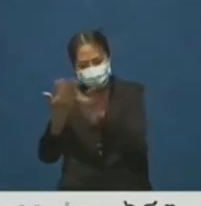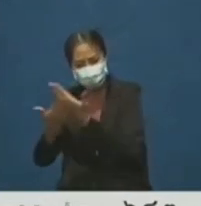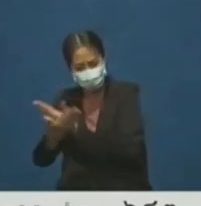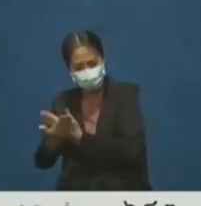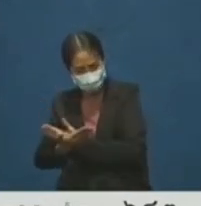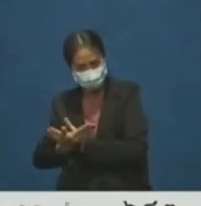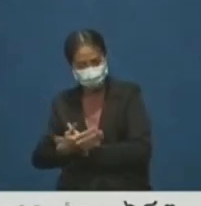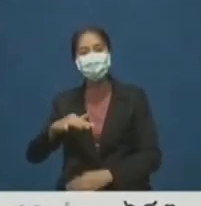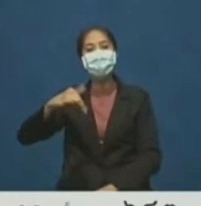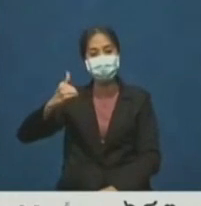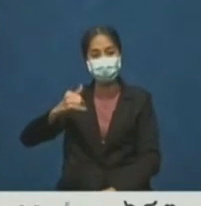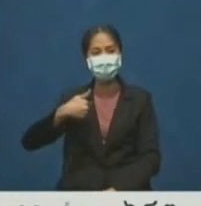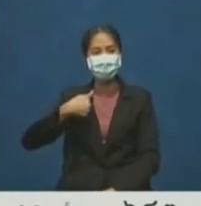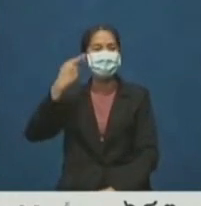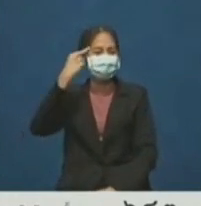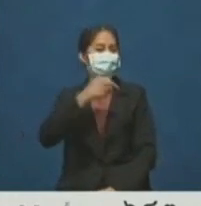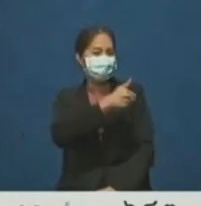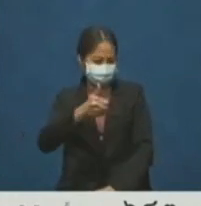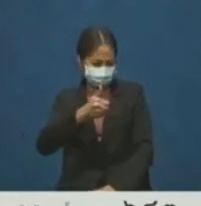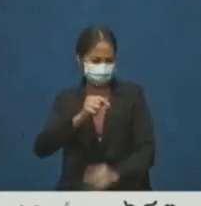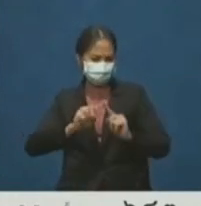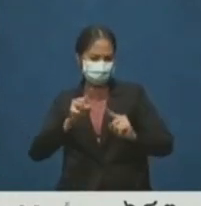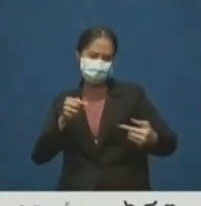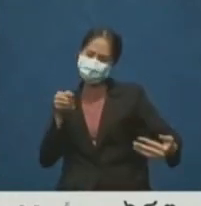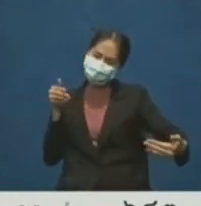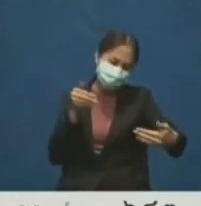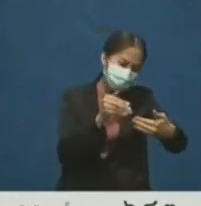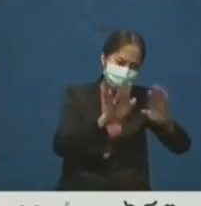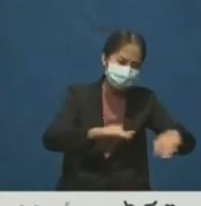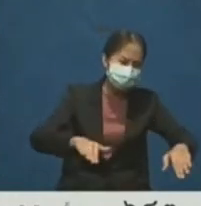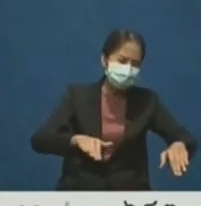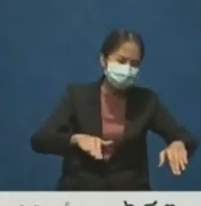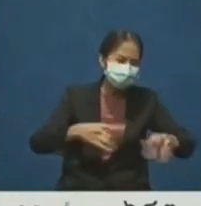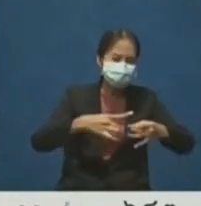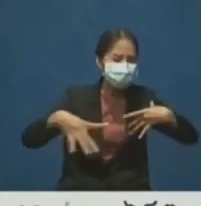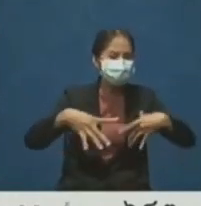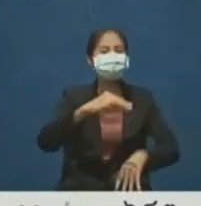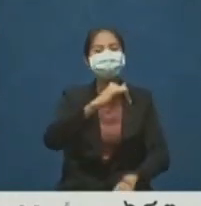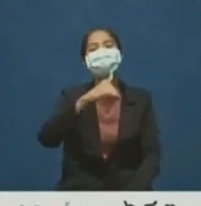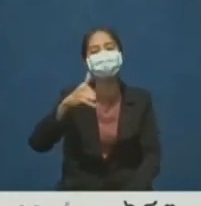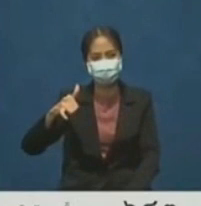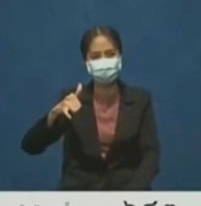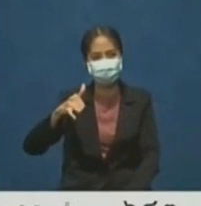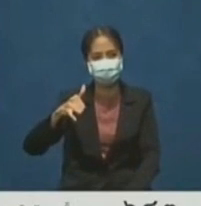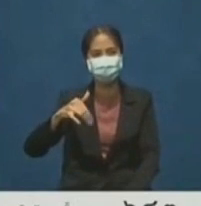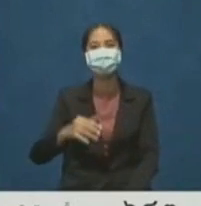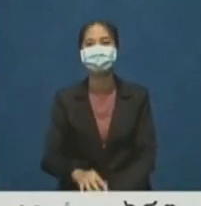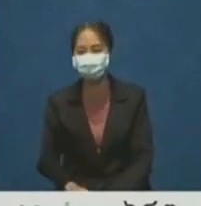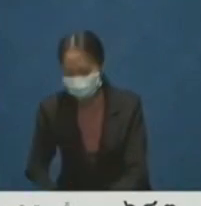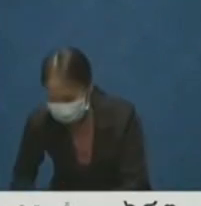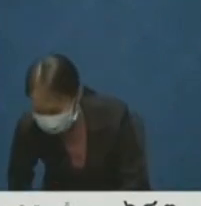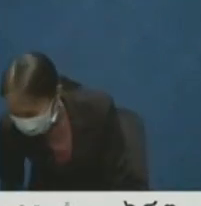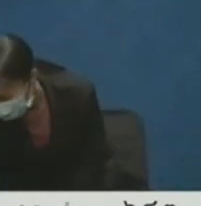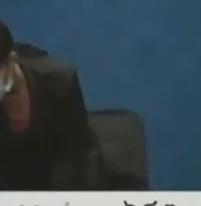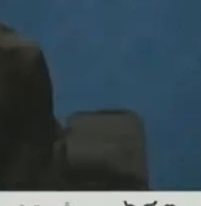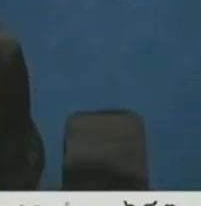สิ่งที่ท่านคิดว่าดีและเหมาะสมในยุคท่านอาจจะไม่เหมาะกับอีกยุคสมัยหนึ่งแล้วก็ได้และการที่เ